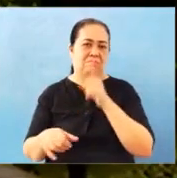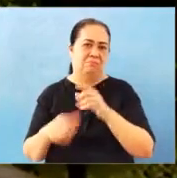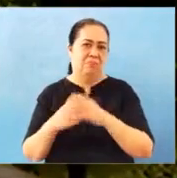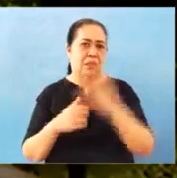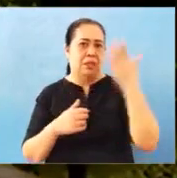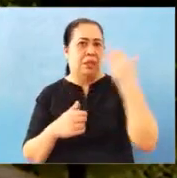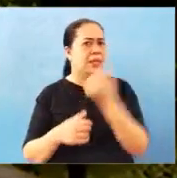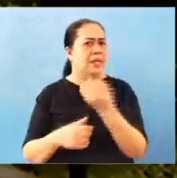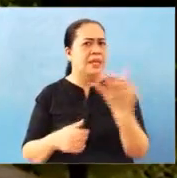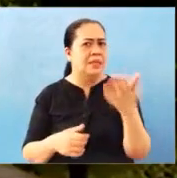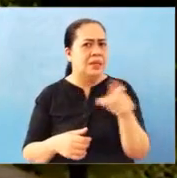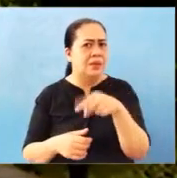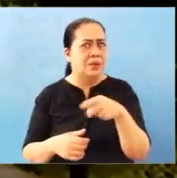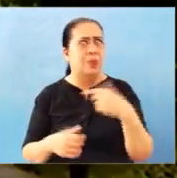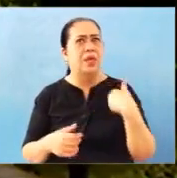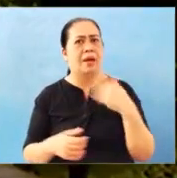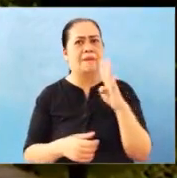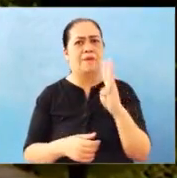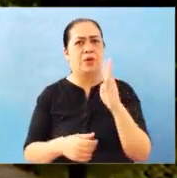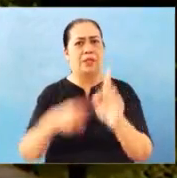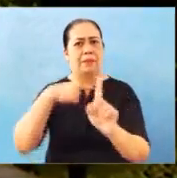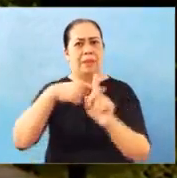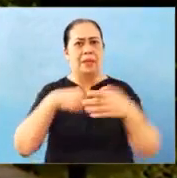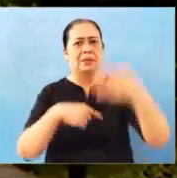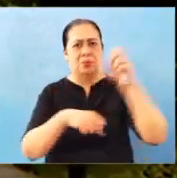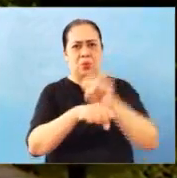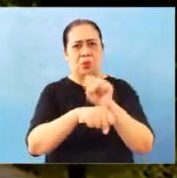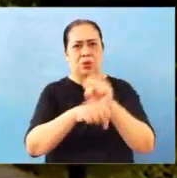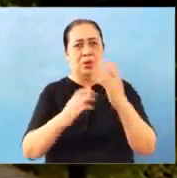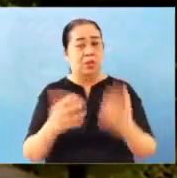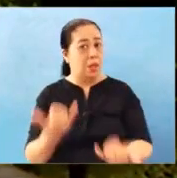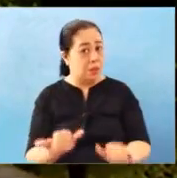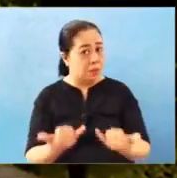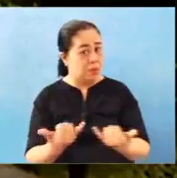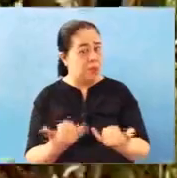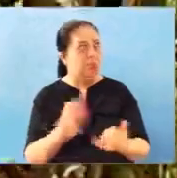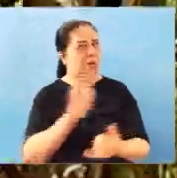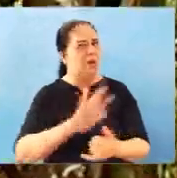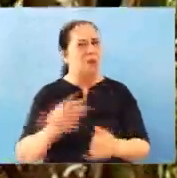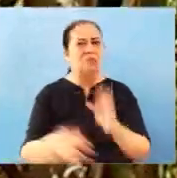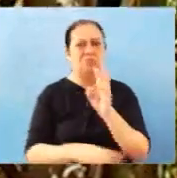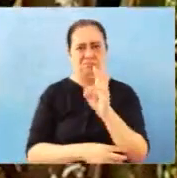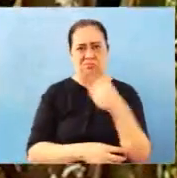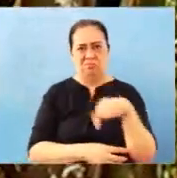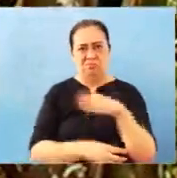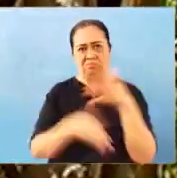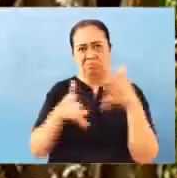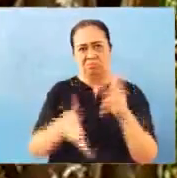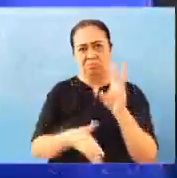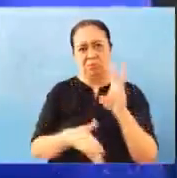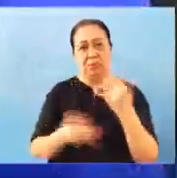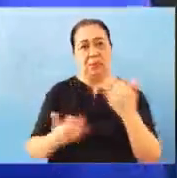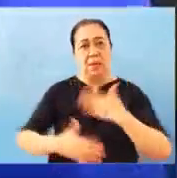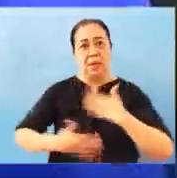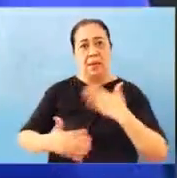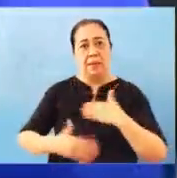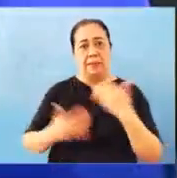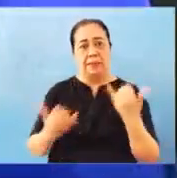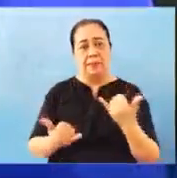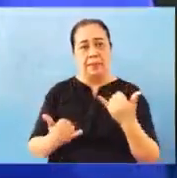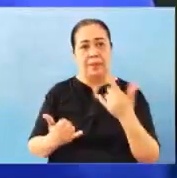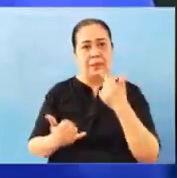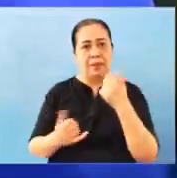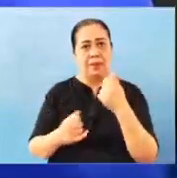ma'am? We have 40 plus po. Ngayon? About 6 lang po kami. Natutuwa kami, ma'am, kasi unti-unti na